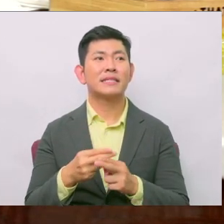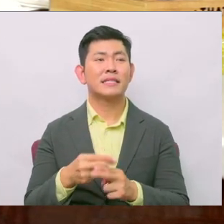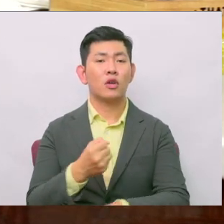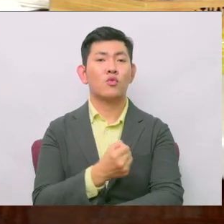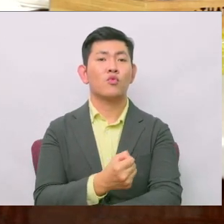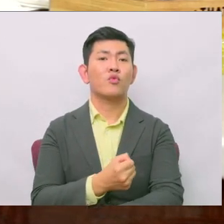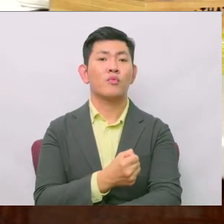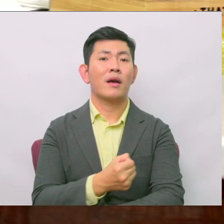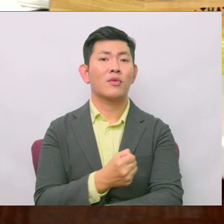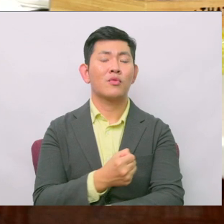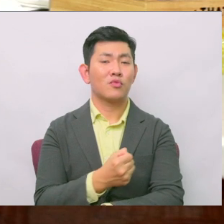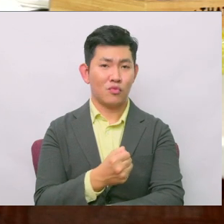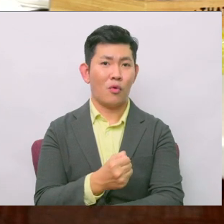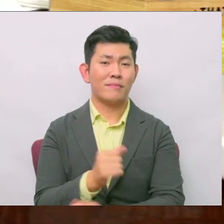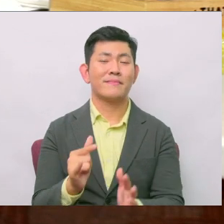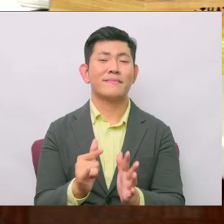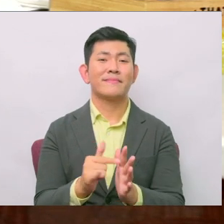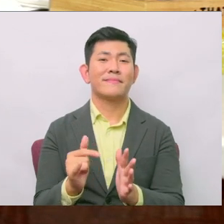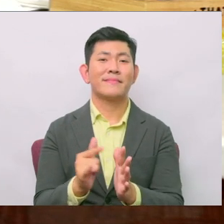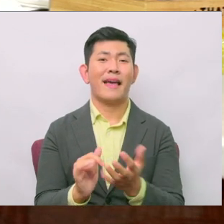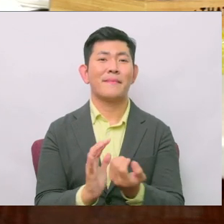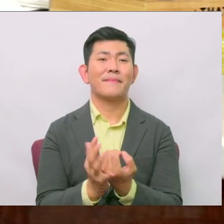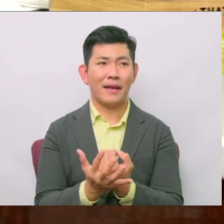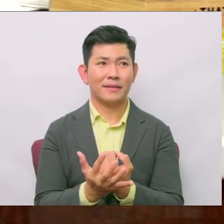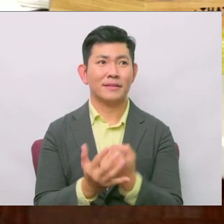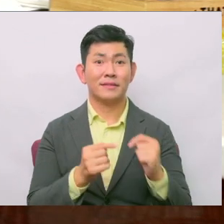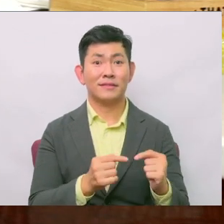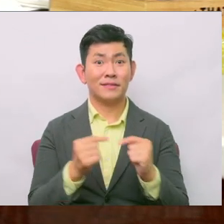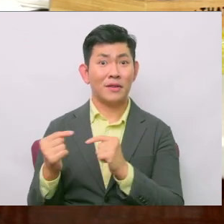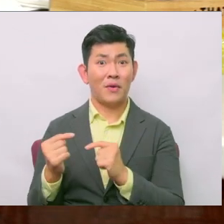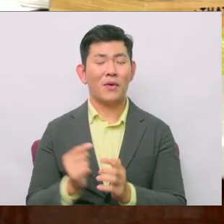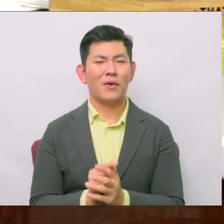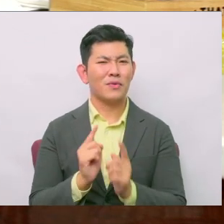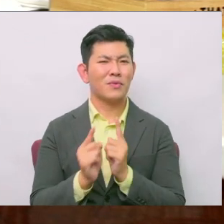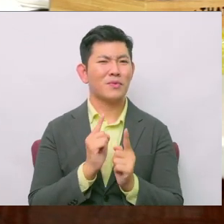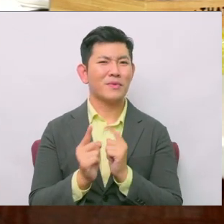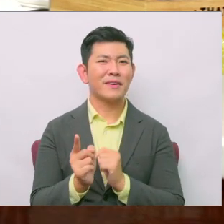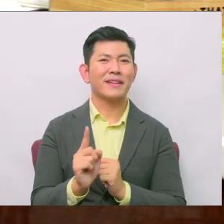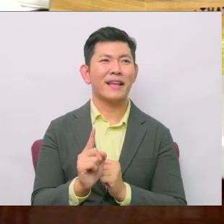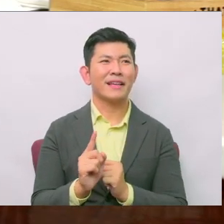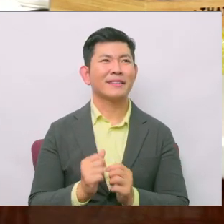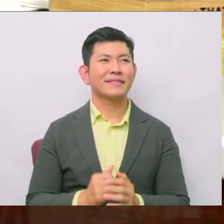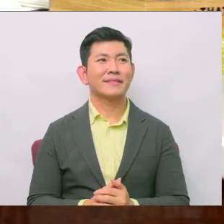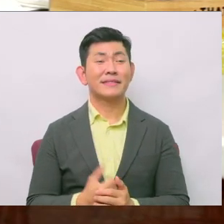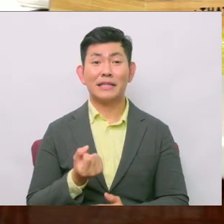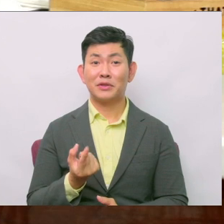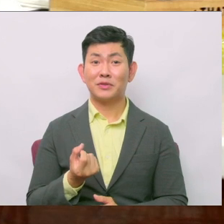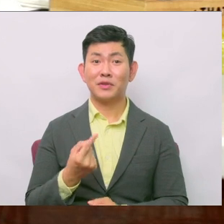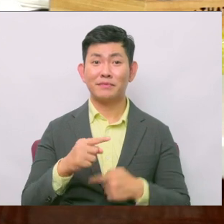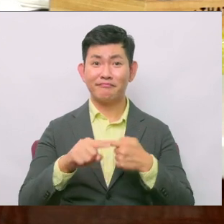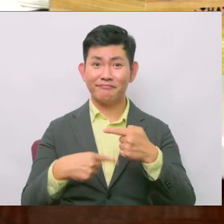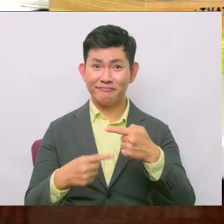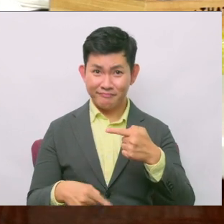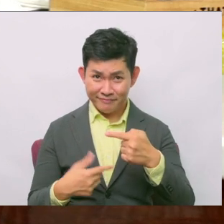ไพรนะคะทีนี้เดี๋ยวเรามาพูดคุยกันสักนิดนึงนะคะในไลฟ์ในไล